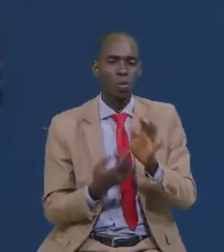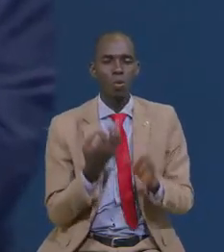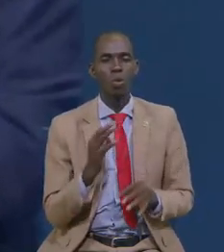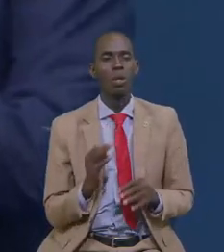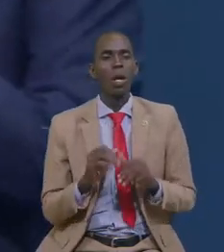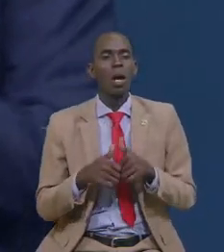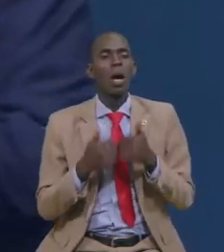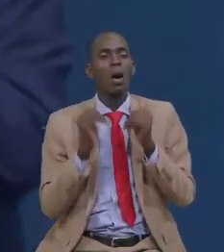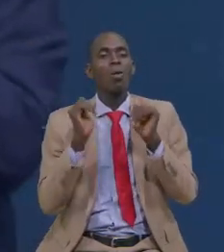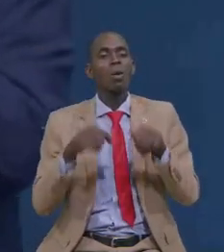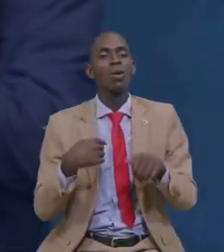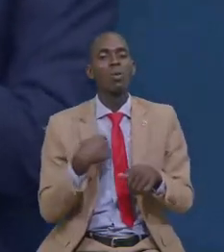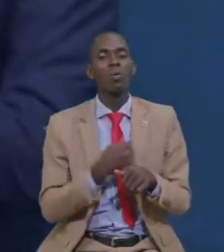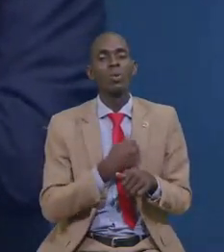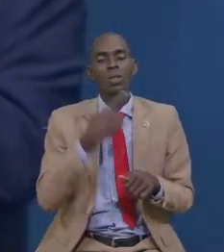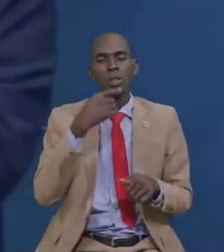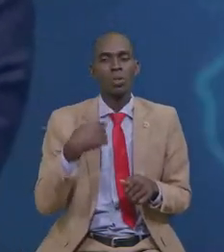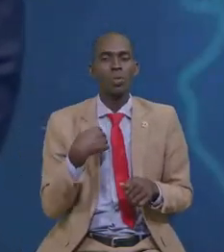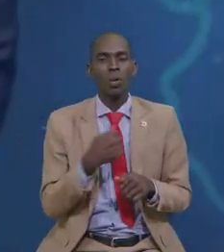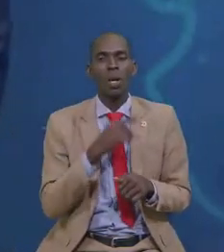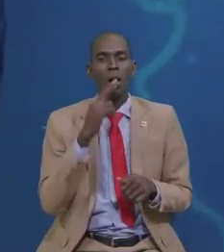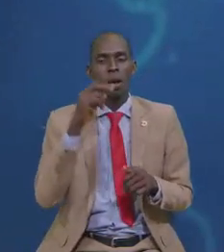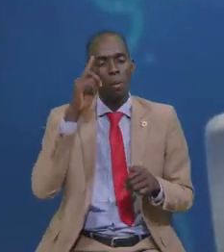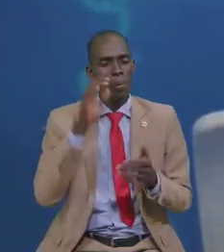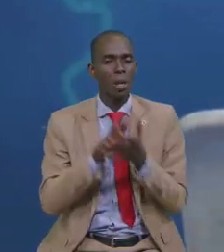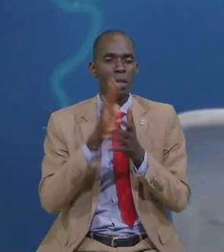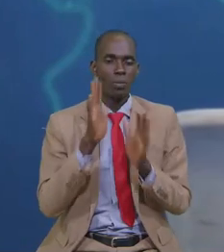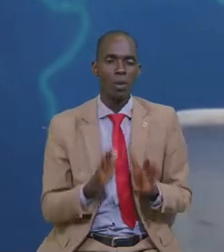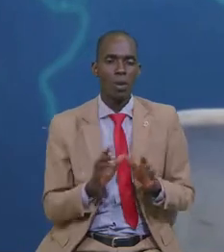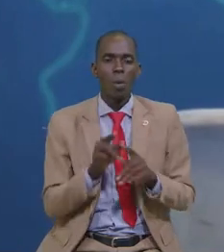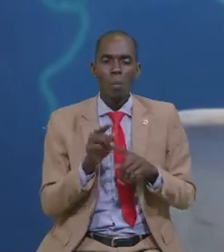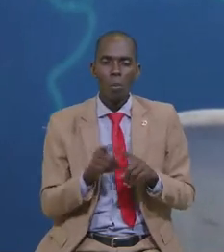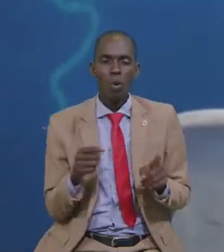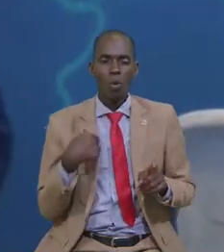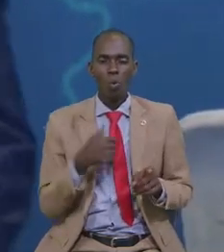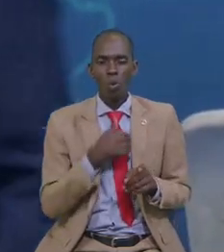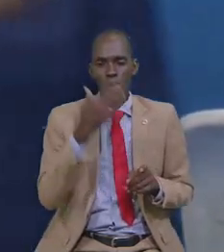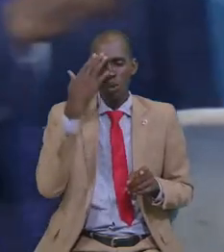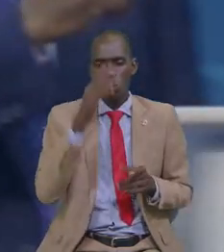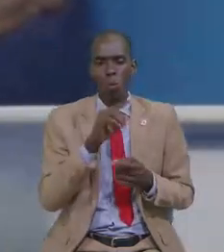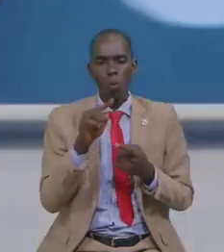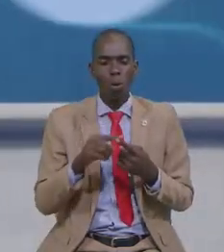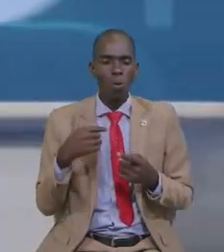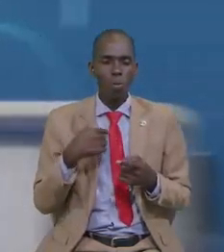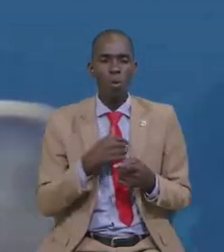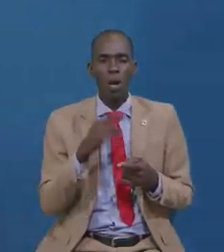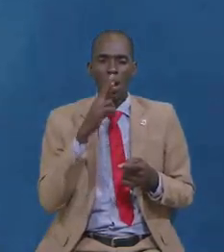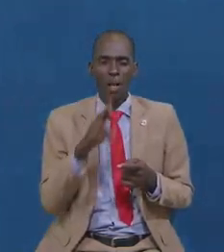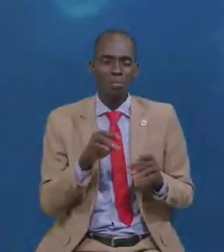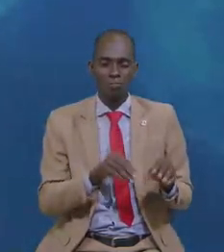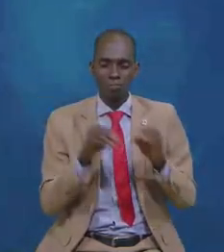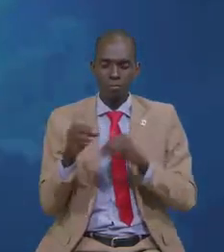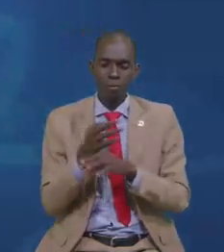dans ta bouche. Comment peut-on dire qu'on est délivré? Mais lorsque nous savons que nous sommes délivrés, lorsque nous savons que nous sommes